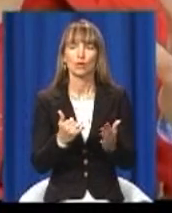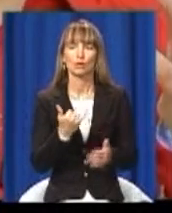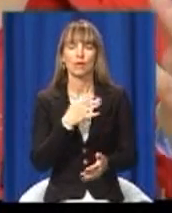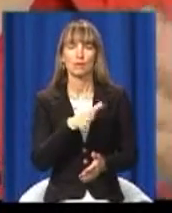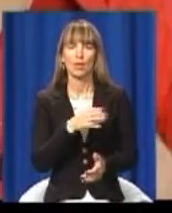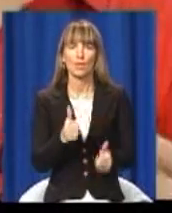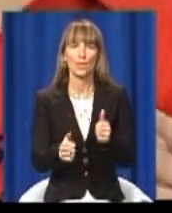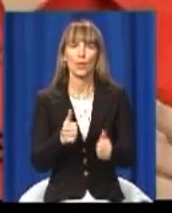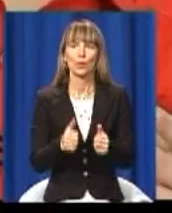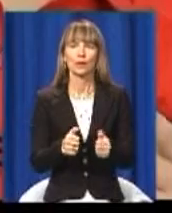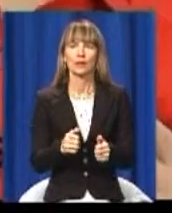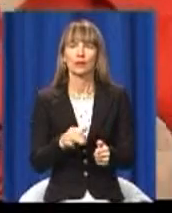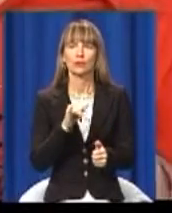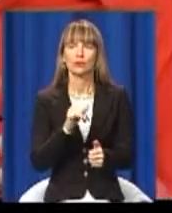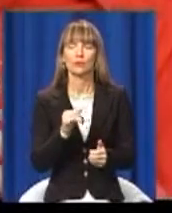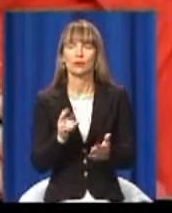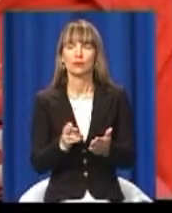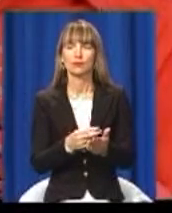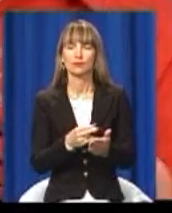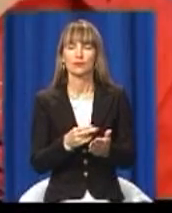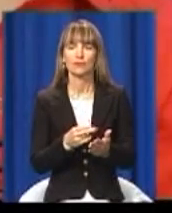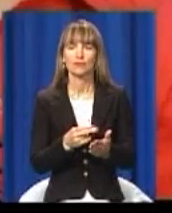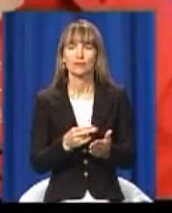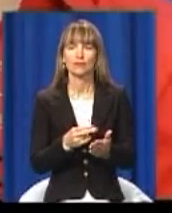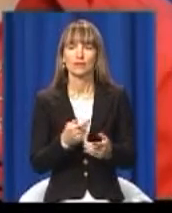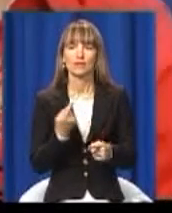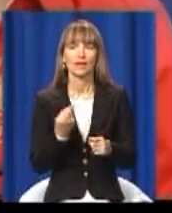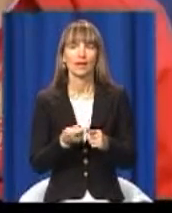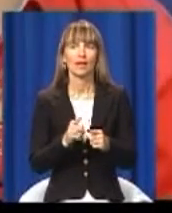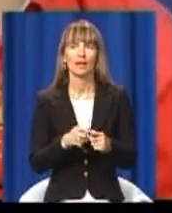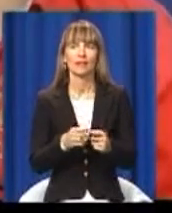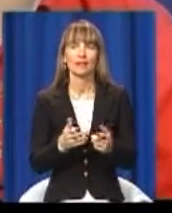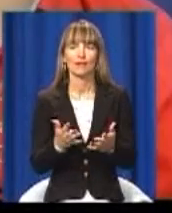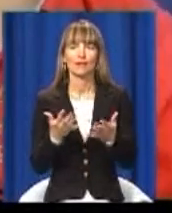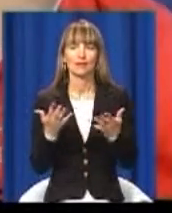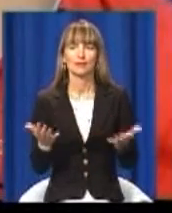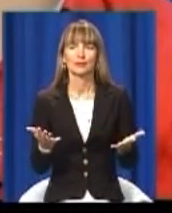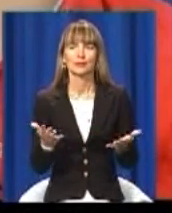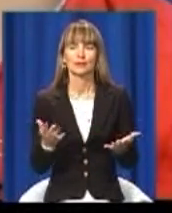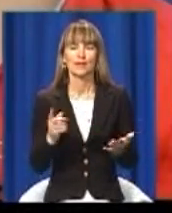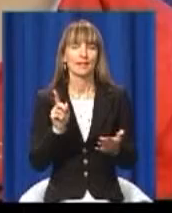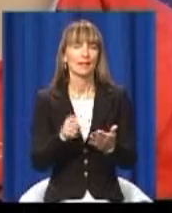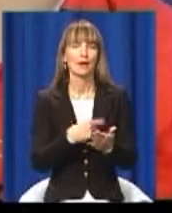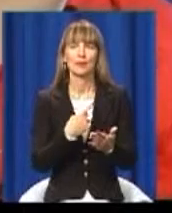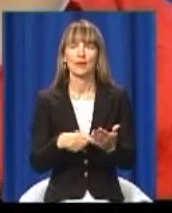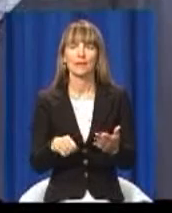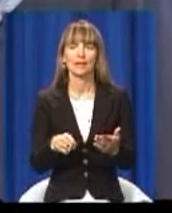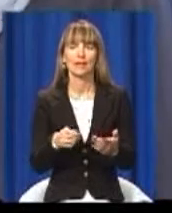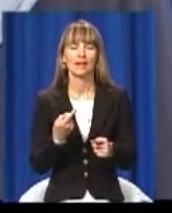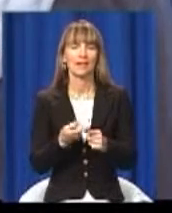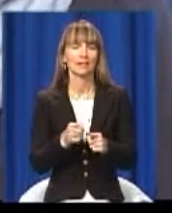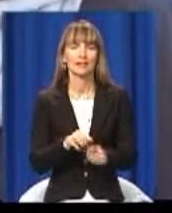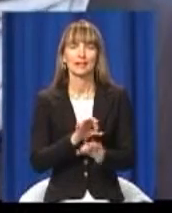такой, у него была кнопка вот здесь, и это вообще, вы, наверное, не поверите, но это